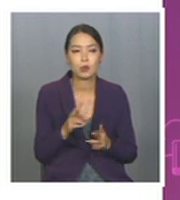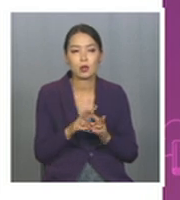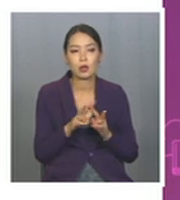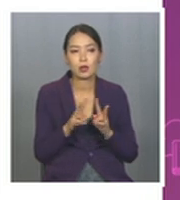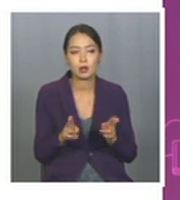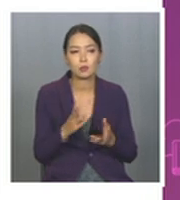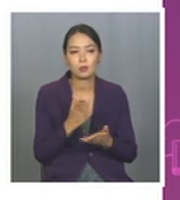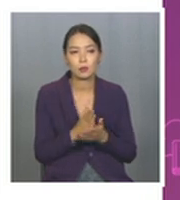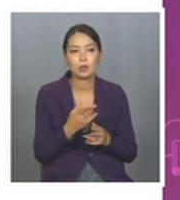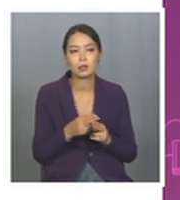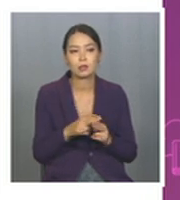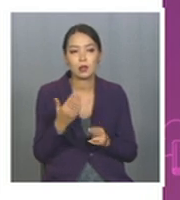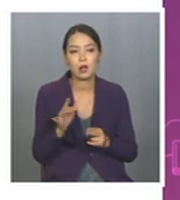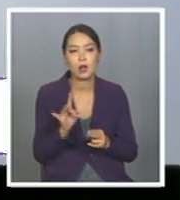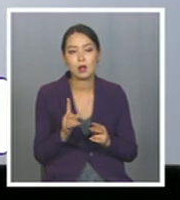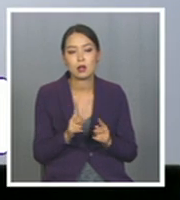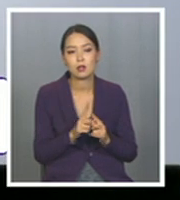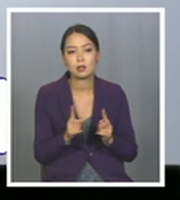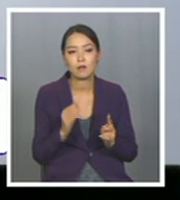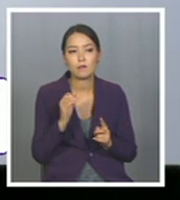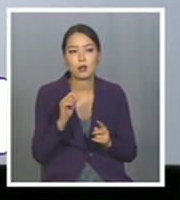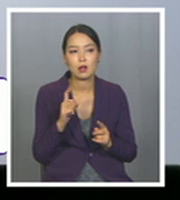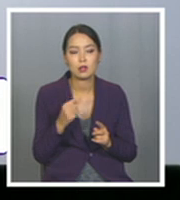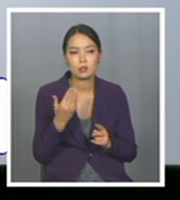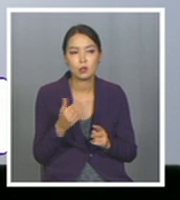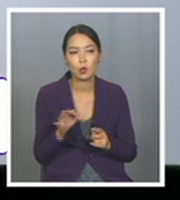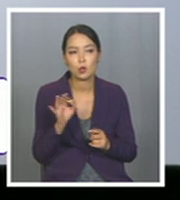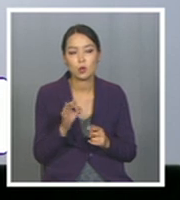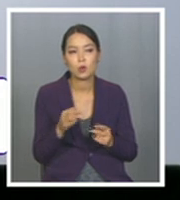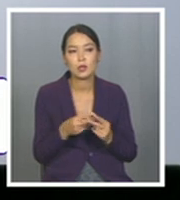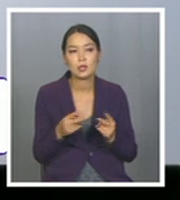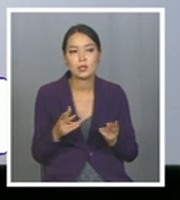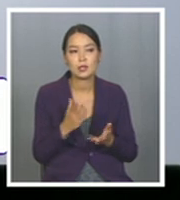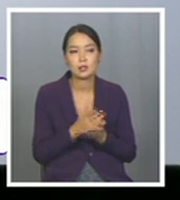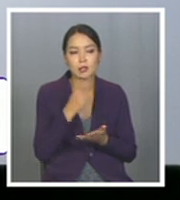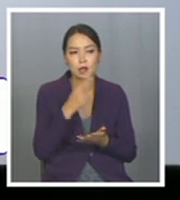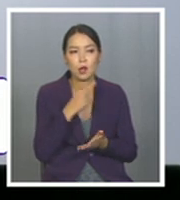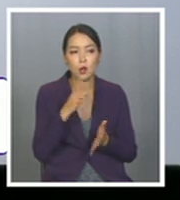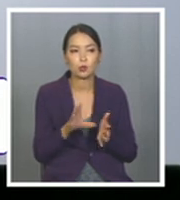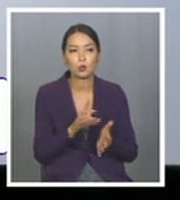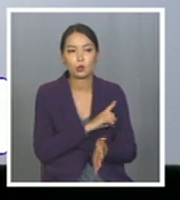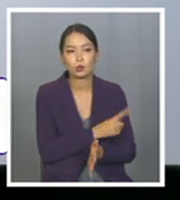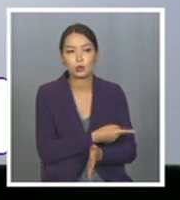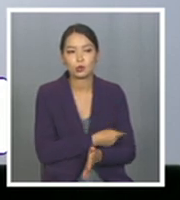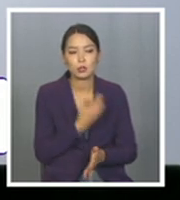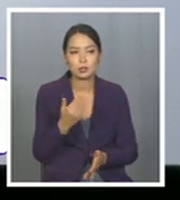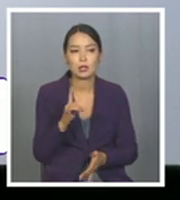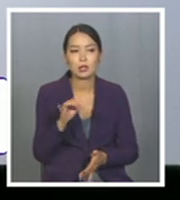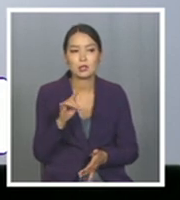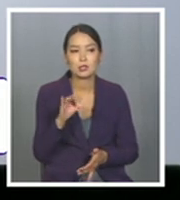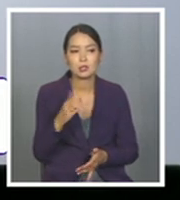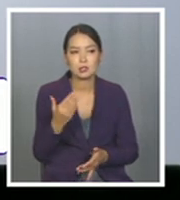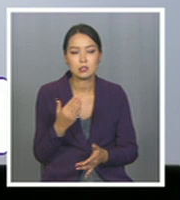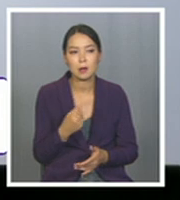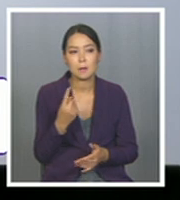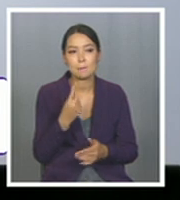Яғни олардың арасындағы фаза ығысуы 0-ге тең. Міне мына жерден көруге болады, міне ток күші мен жаңағы резистордағы кернеу бірдей фазада